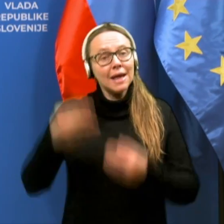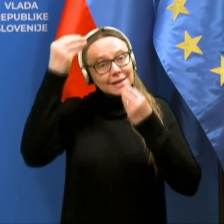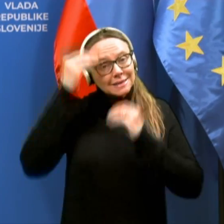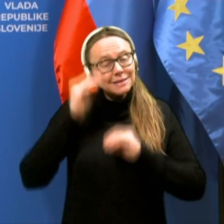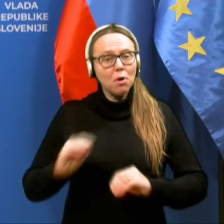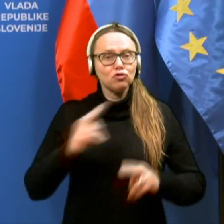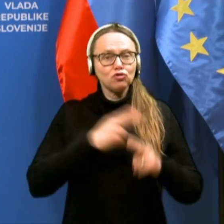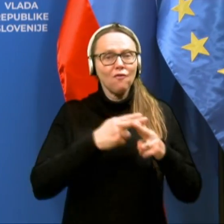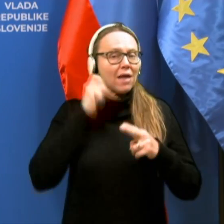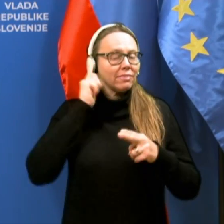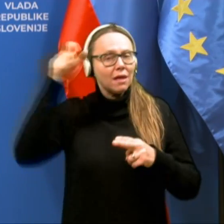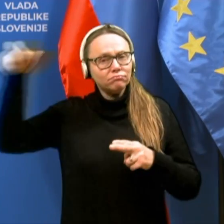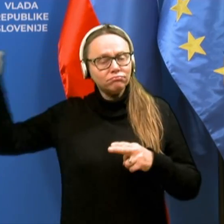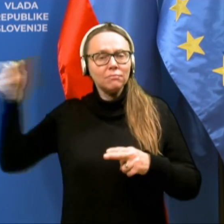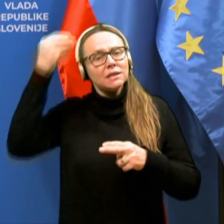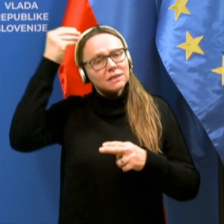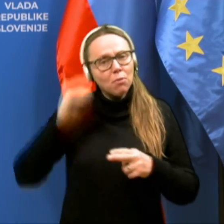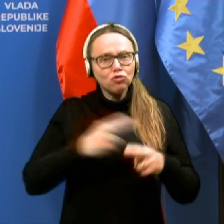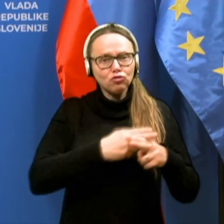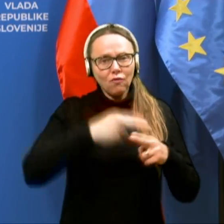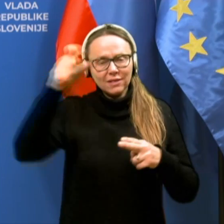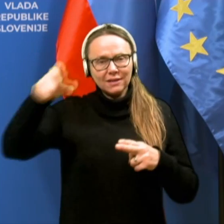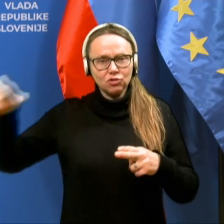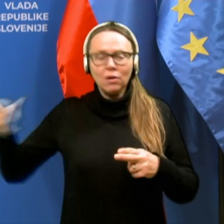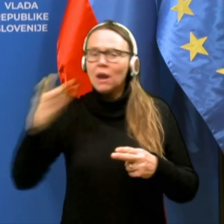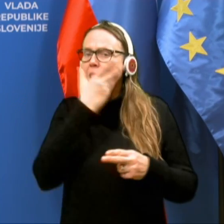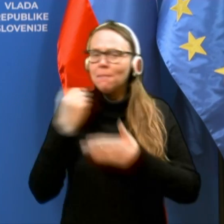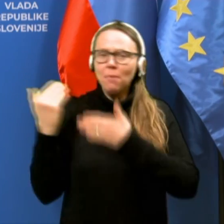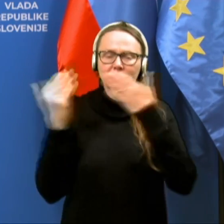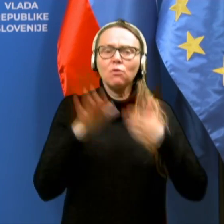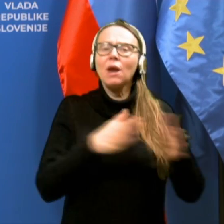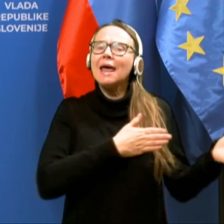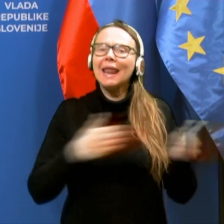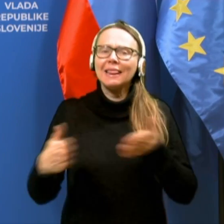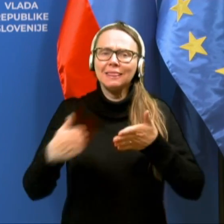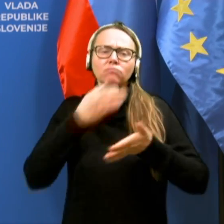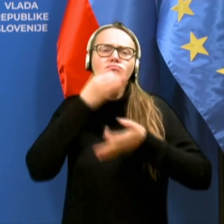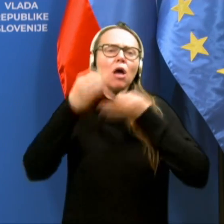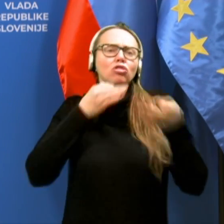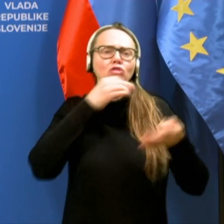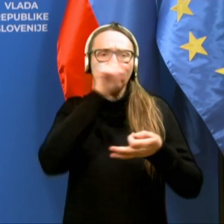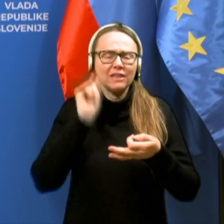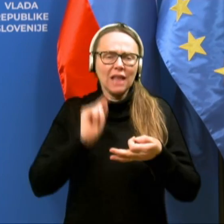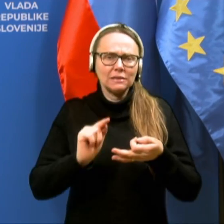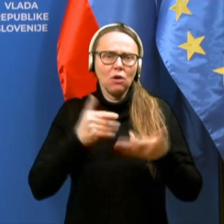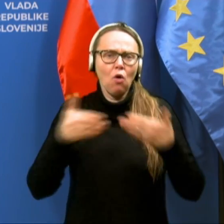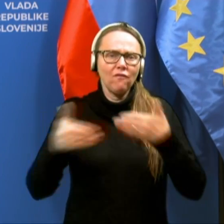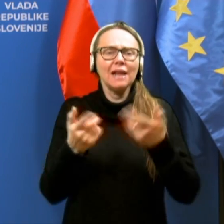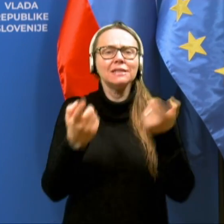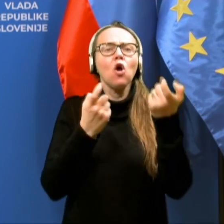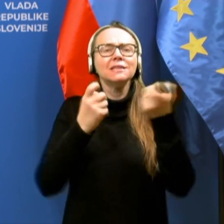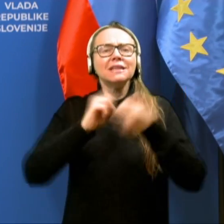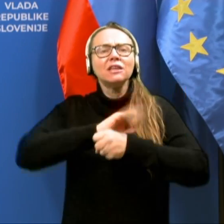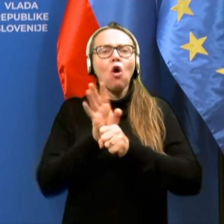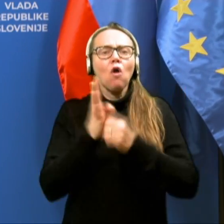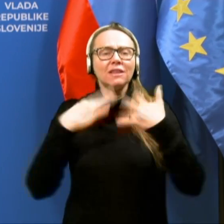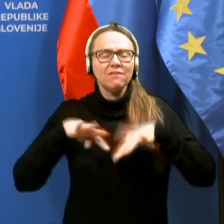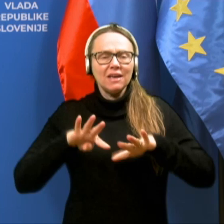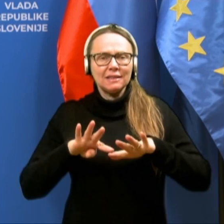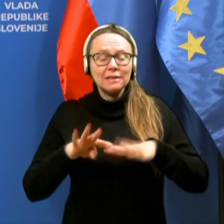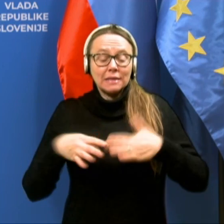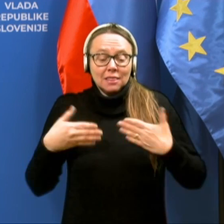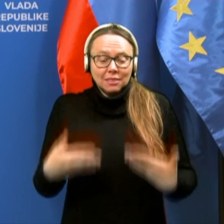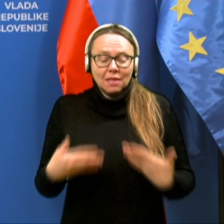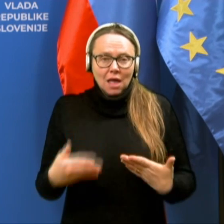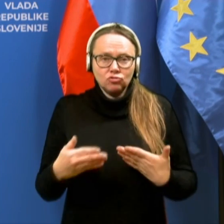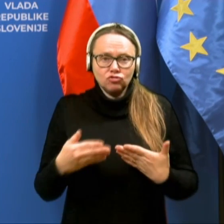Spoštovane državljanke, spoštovani državljani, lepo pozdravljeni na redni novinarski konferenci o izzivih COVID-19.